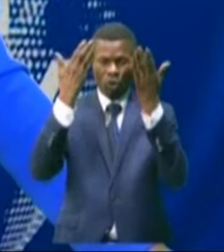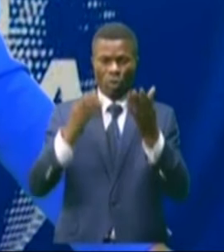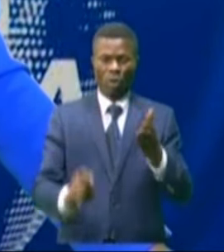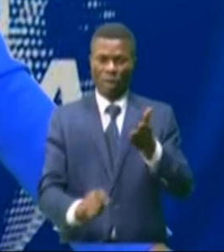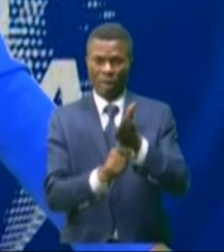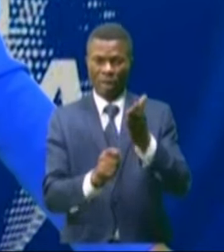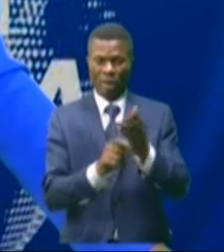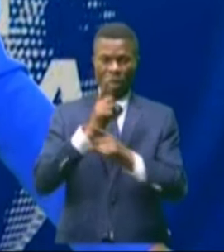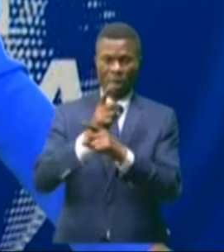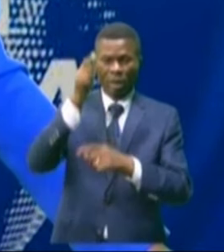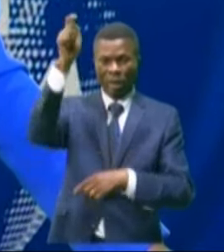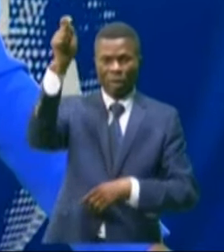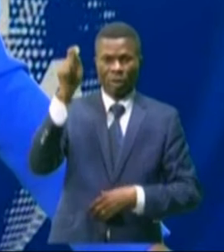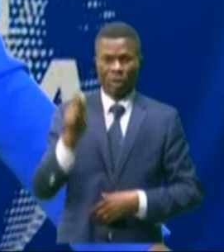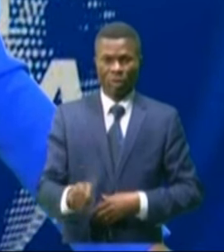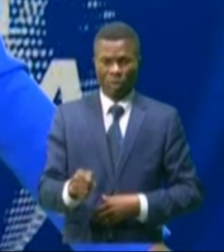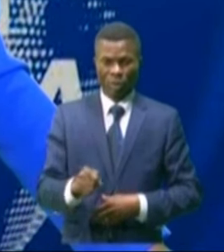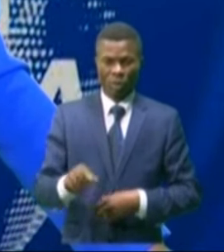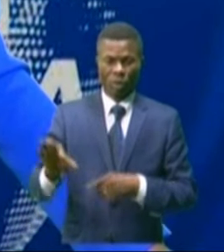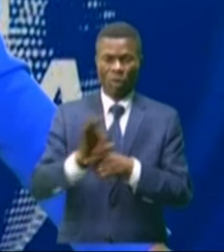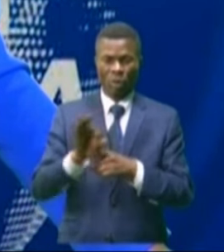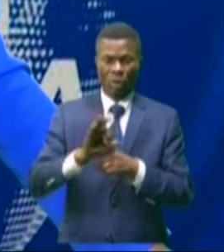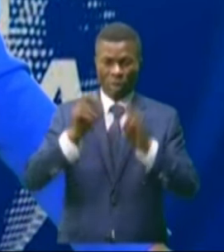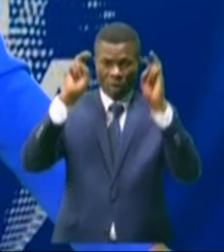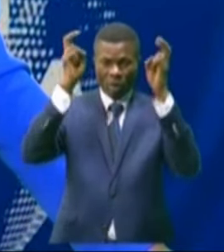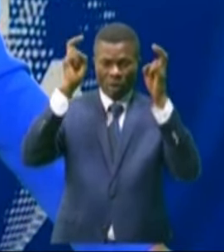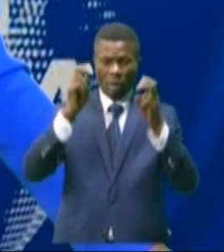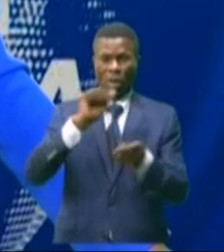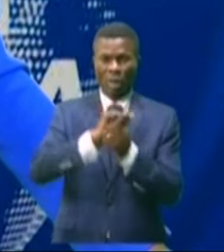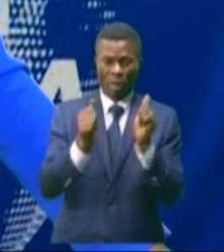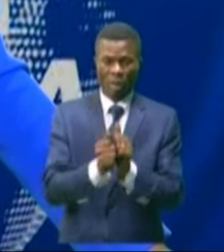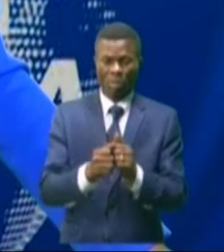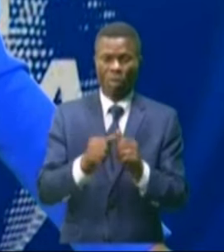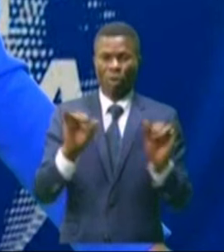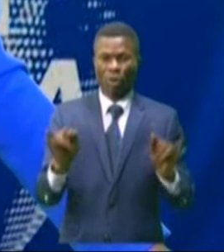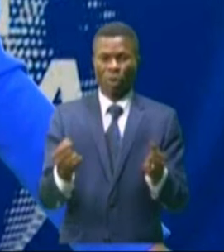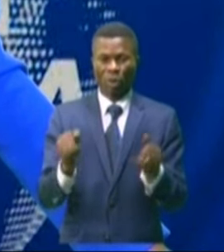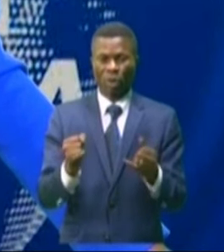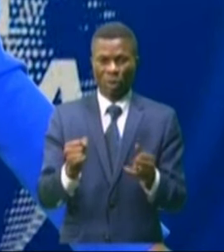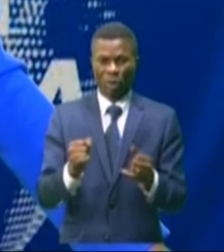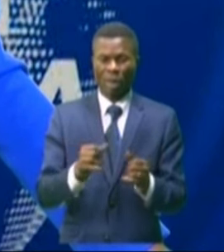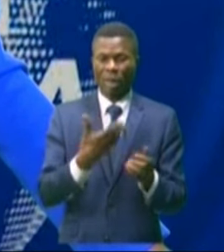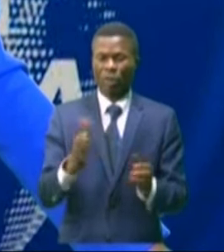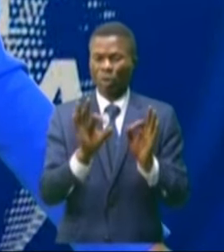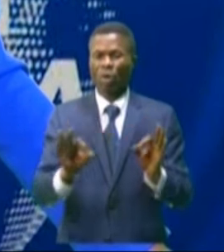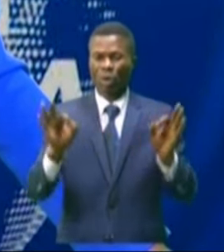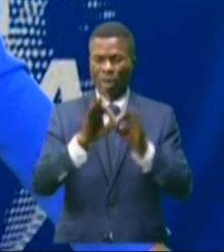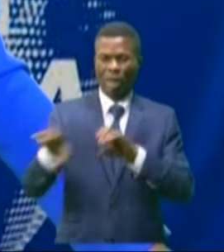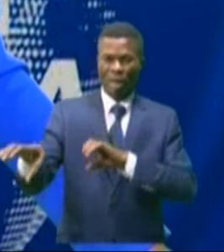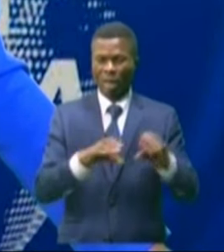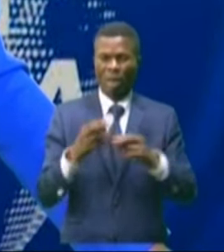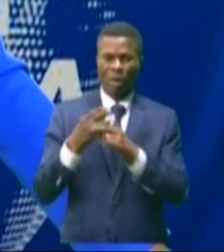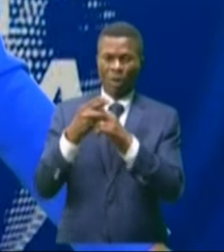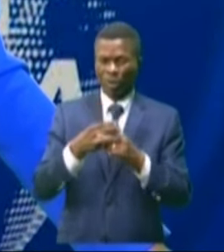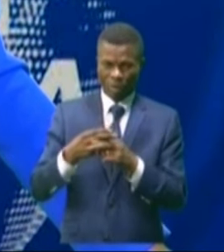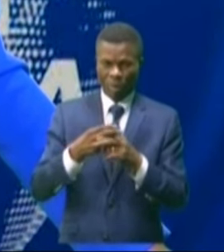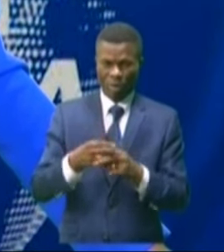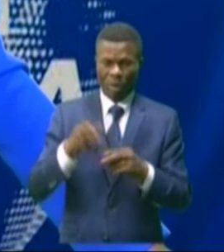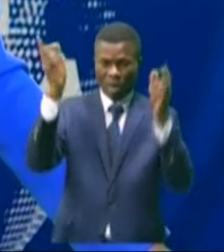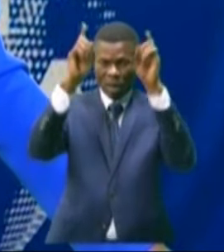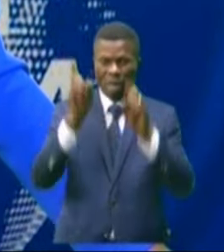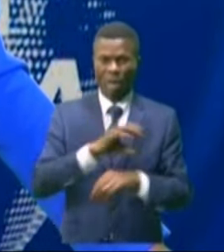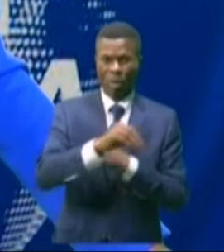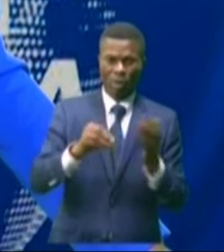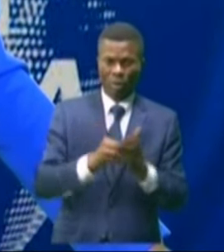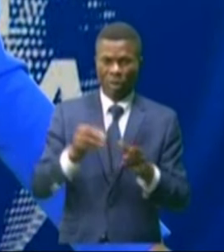stratégie de défense militaire, placée sous le thème « Défis, enjeux et axes prioritaires d'action en sécuritaire en Afrique